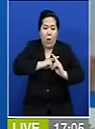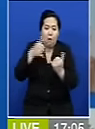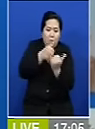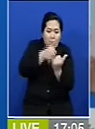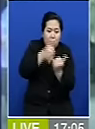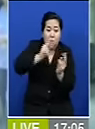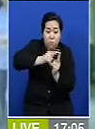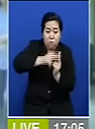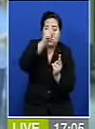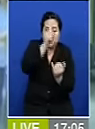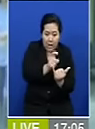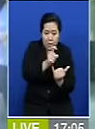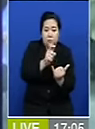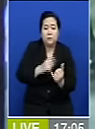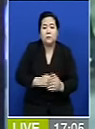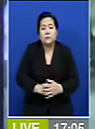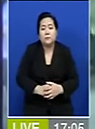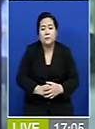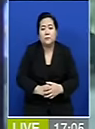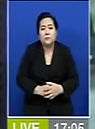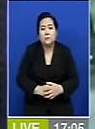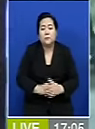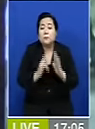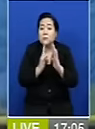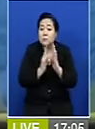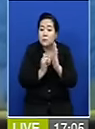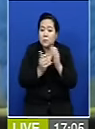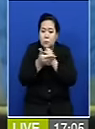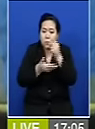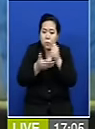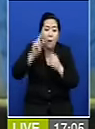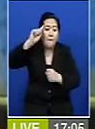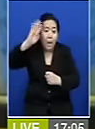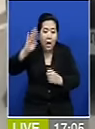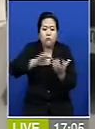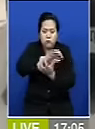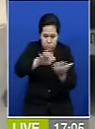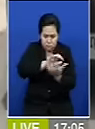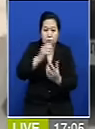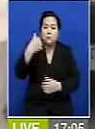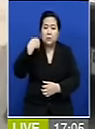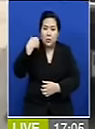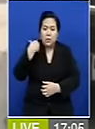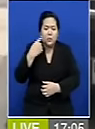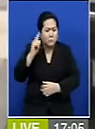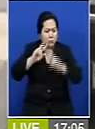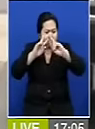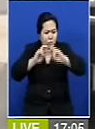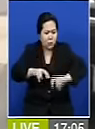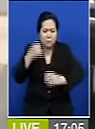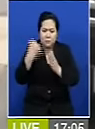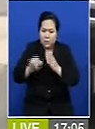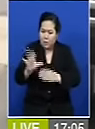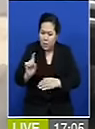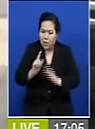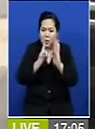ท้ๆของตนค่ะ ครับส่วนสารเสพติดที่ใช้ยาบ้าเป็นส่วนผสมสำคัญนี่แหละนะครับเป็นเหตุสาเห